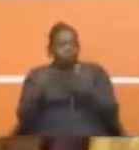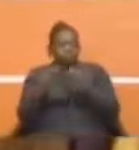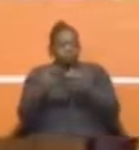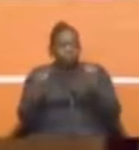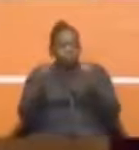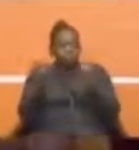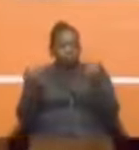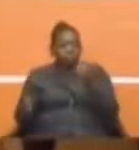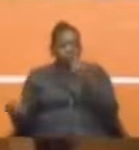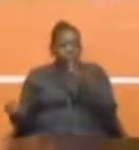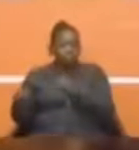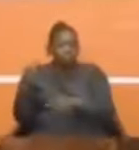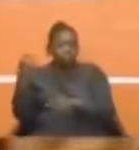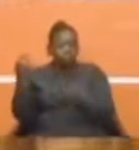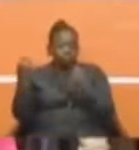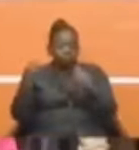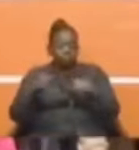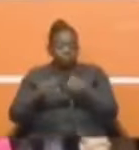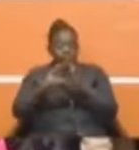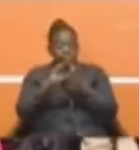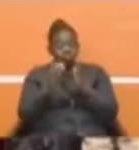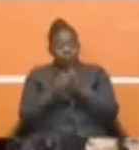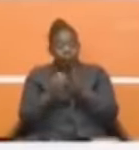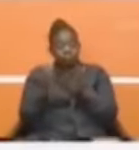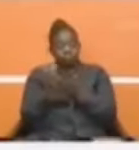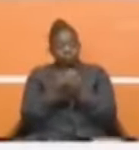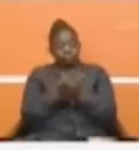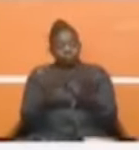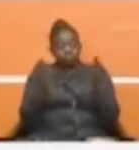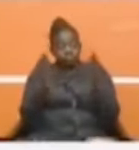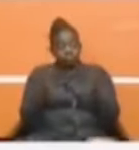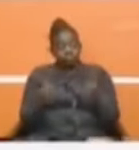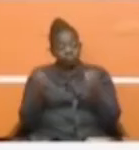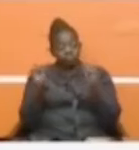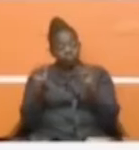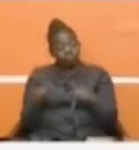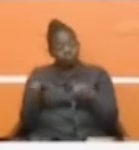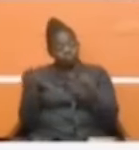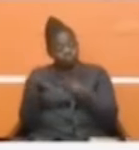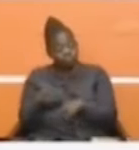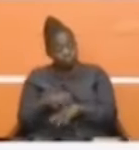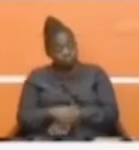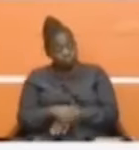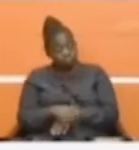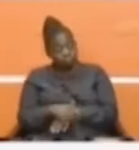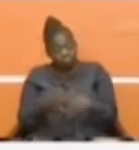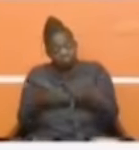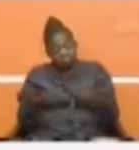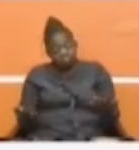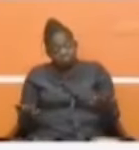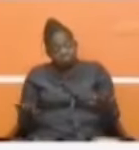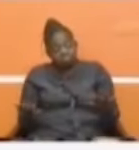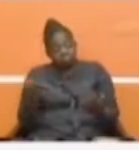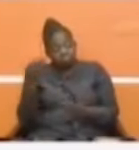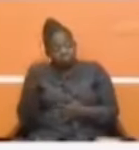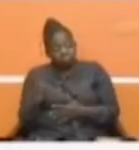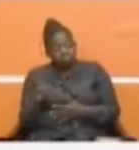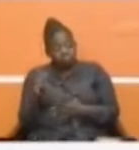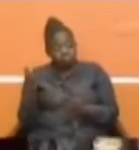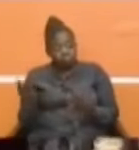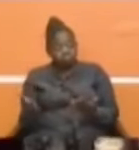okubangulwa mu nkola za yensuwa kubanga ekintu kyonna kyonna kiyinza okubeerawo mutawana guyinza okujja naye oba ng'oli